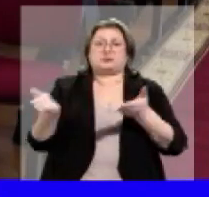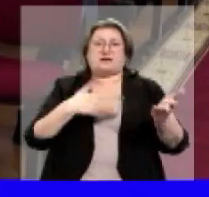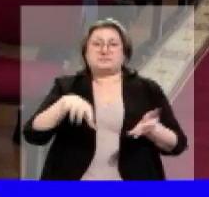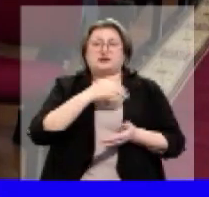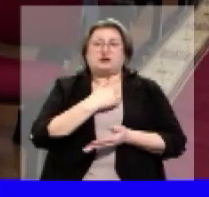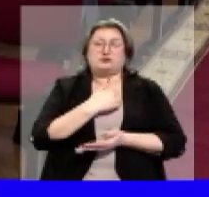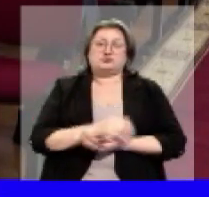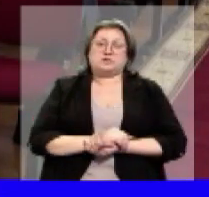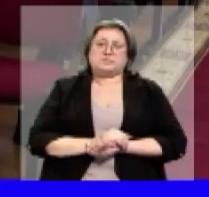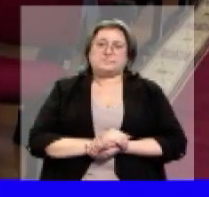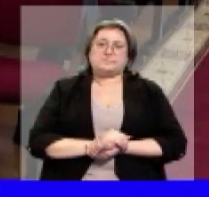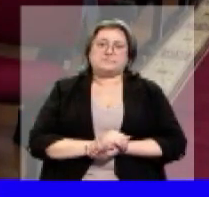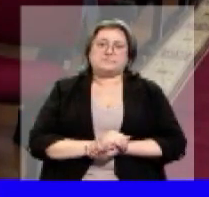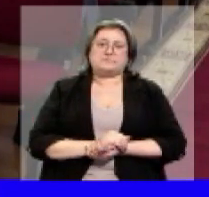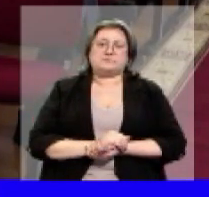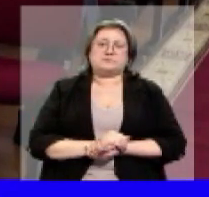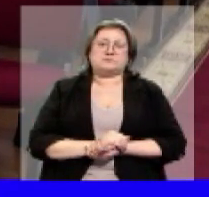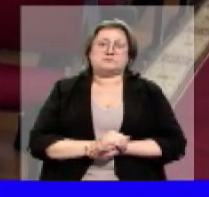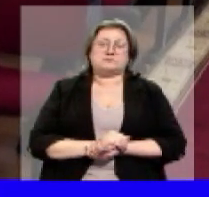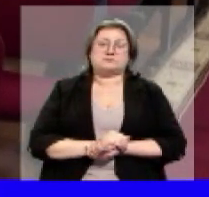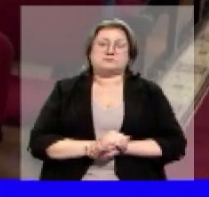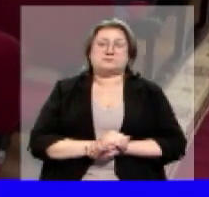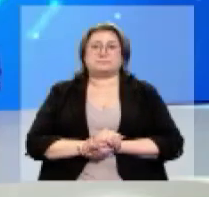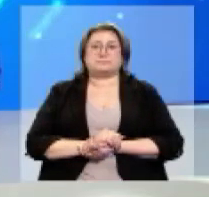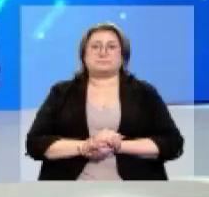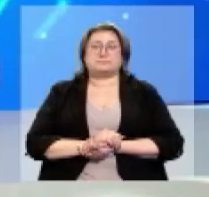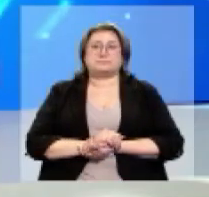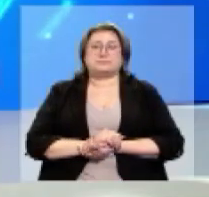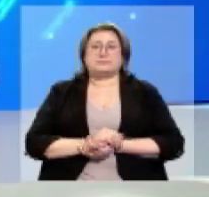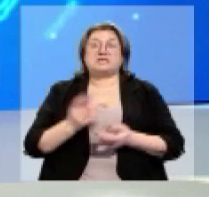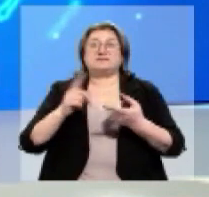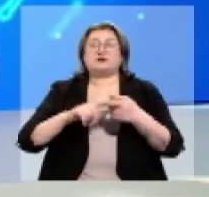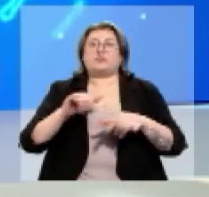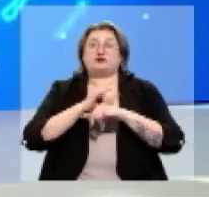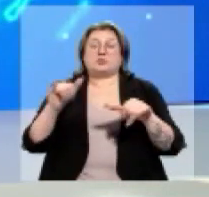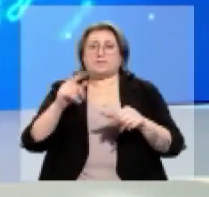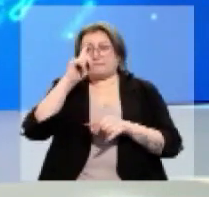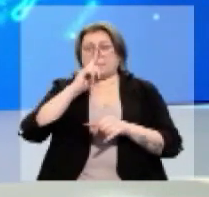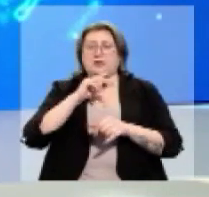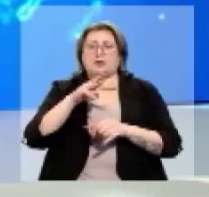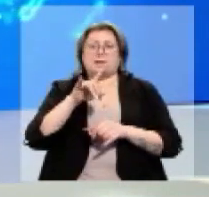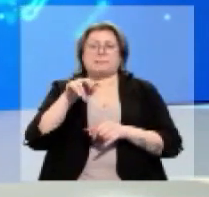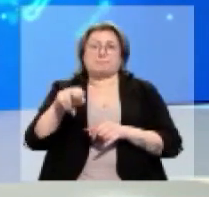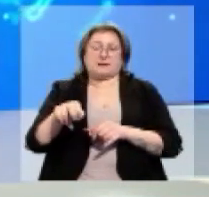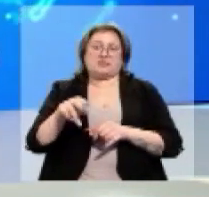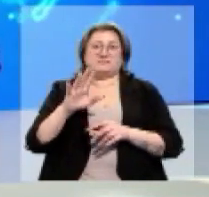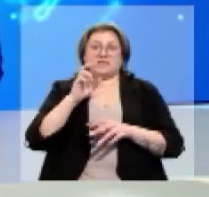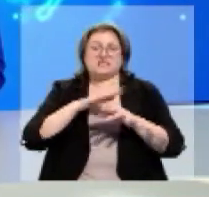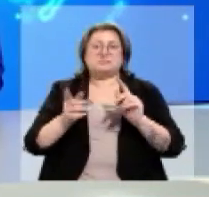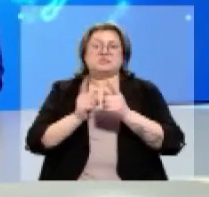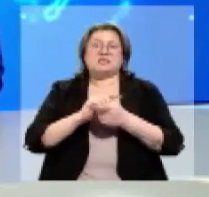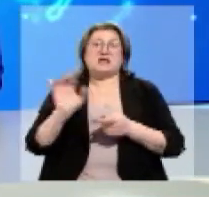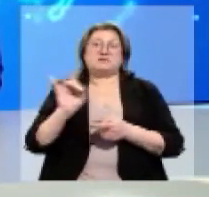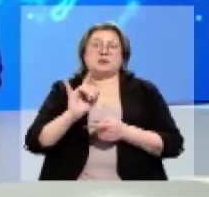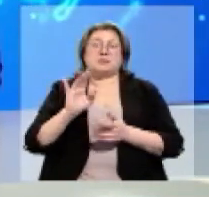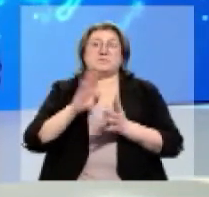желающих. Айдана Папанина, Олег Сытник, телеканал Кустанай. В связи с увеличением месячного расчетного показателя в стране изменился